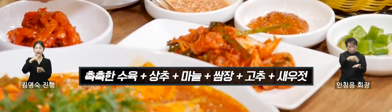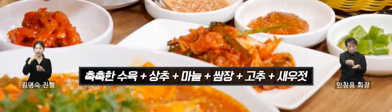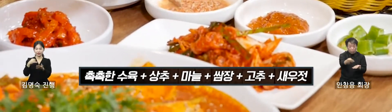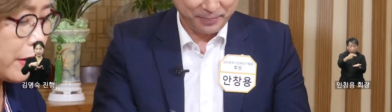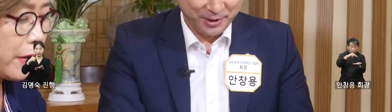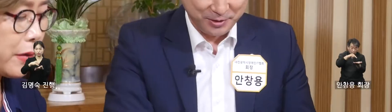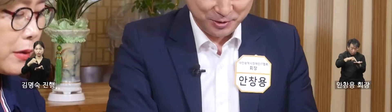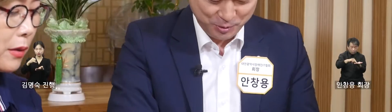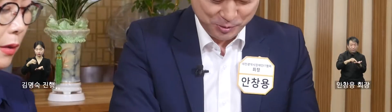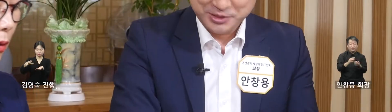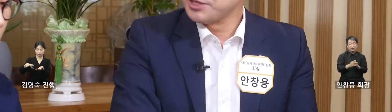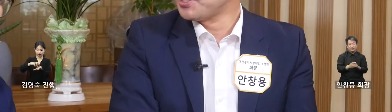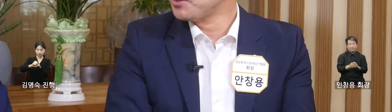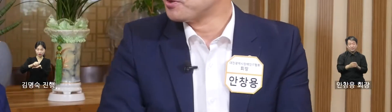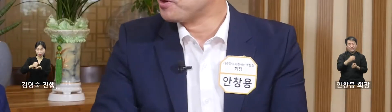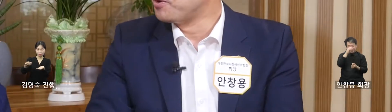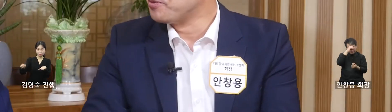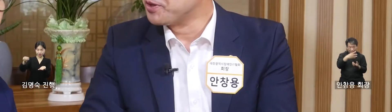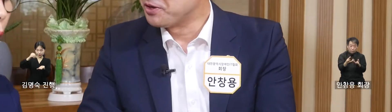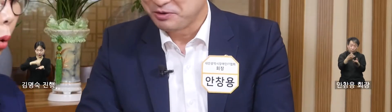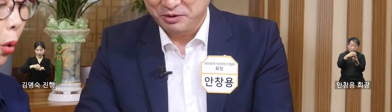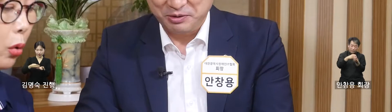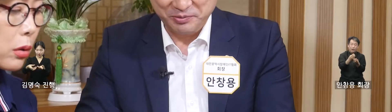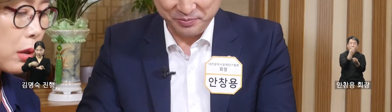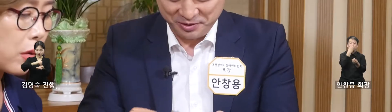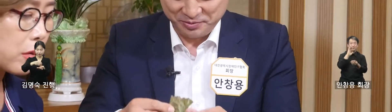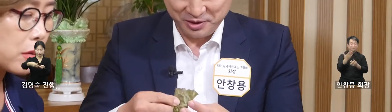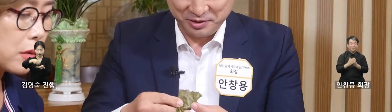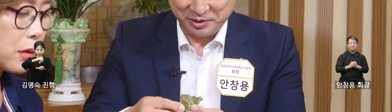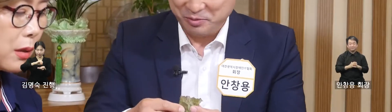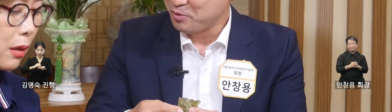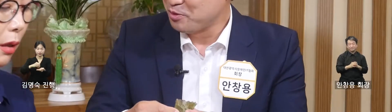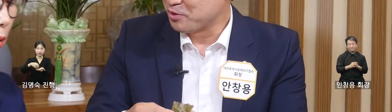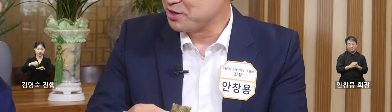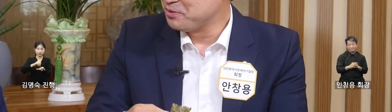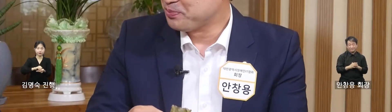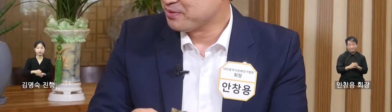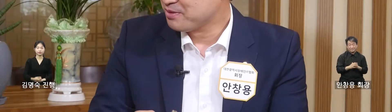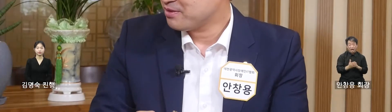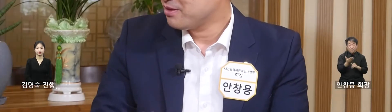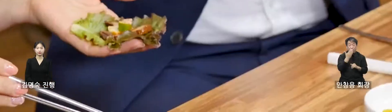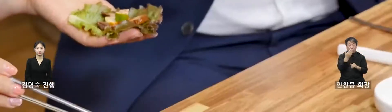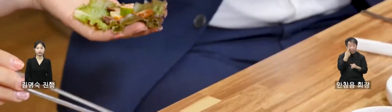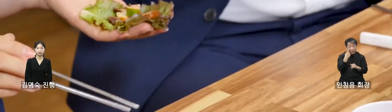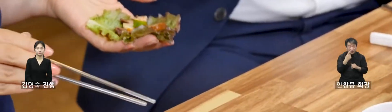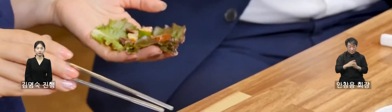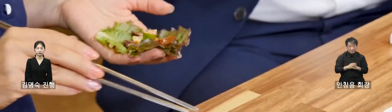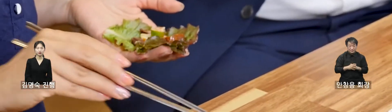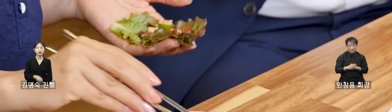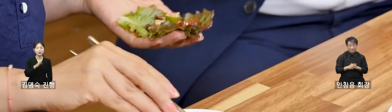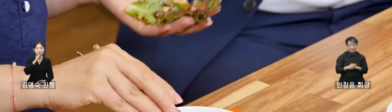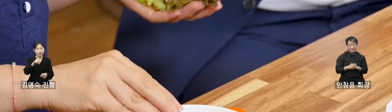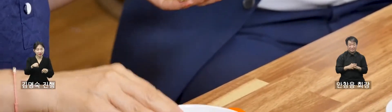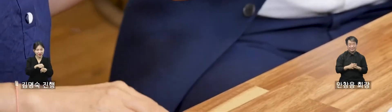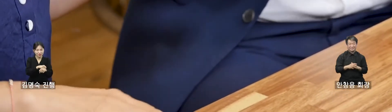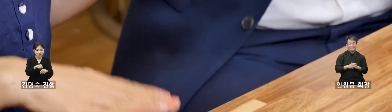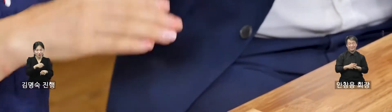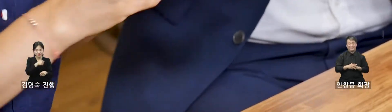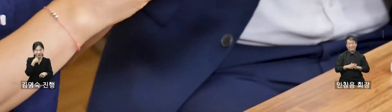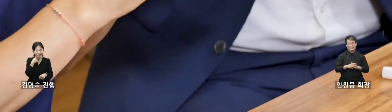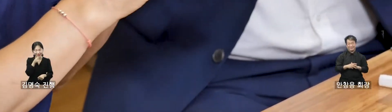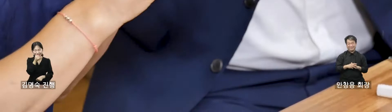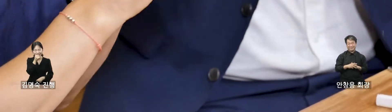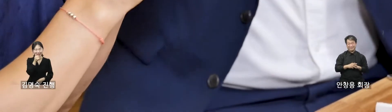올려서 네. 그리고 이제 싸서 그 먹으면 되는 거예요. 그래요? 네, 네. 한번 먹어볼까요? 엄청난 특별한 맛이 있는 줄 알았어요,